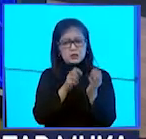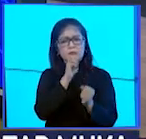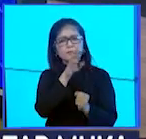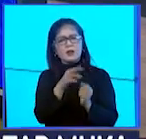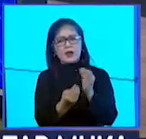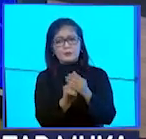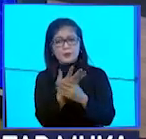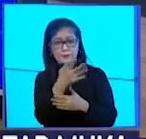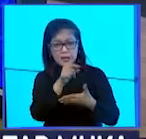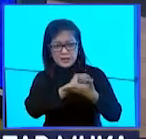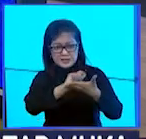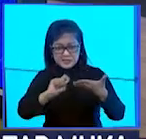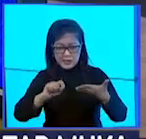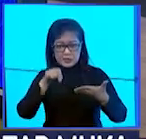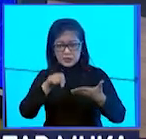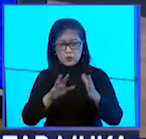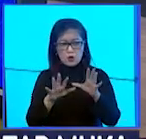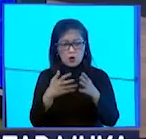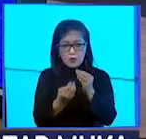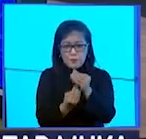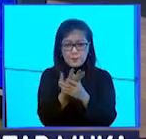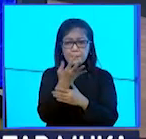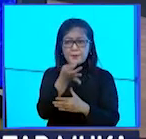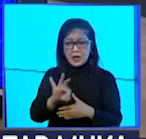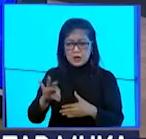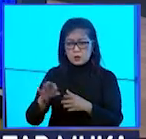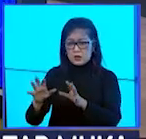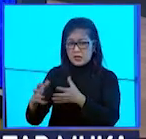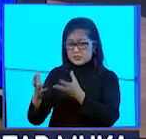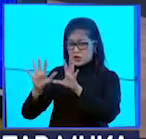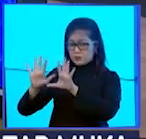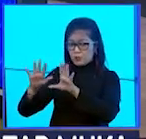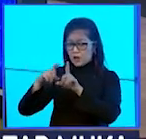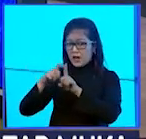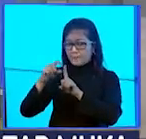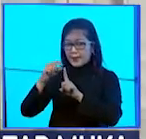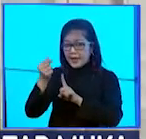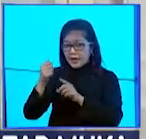bagaimana rekomendasi dari Komisi 10 dpr-ri Bang terhadap sekolah tetap muka